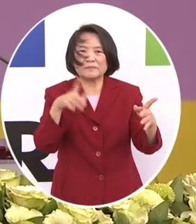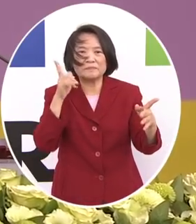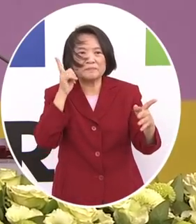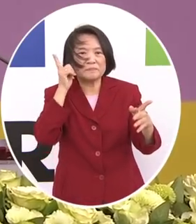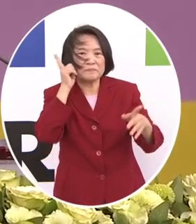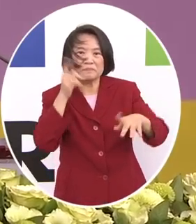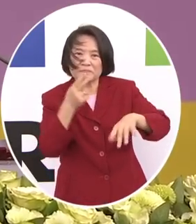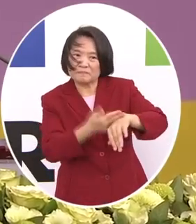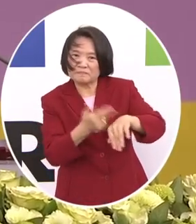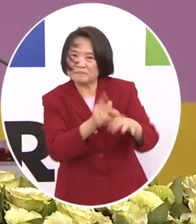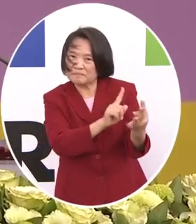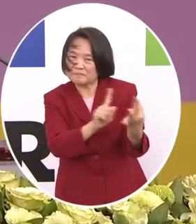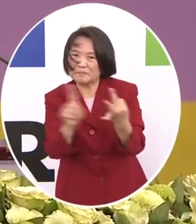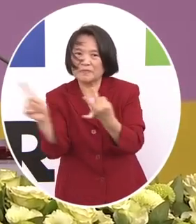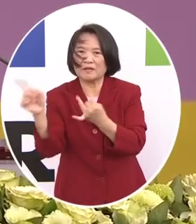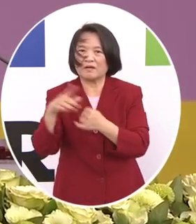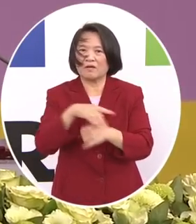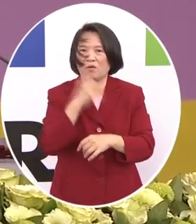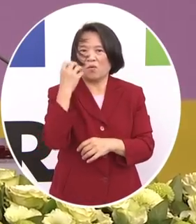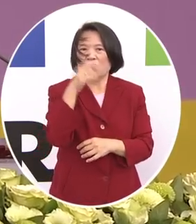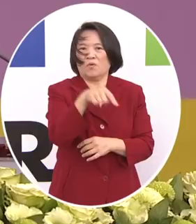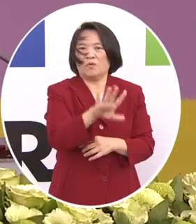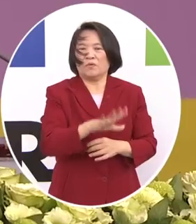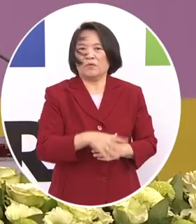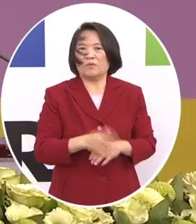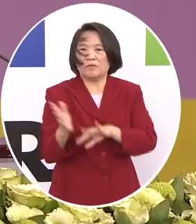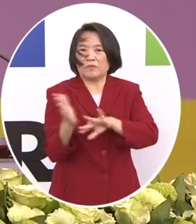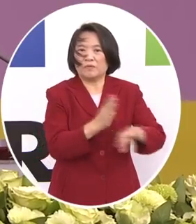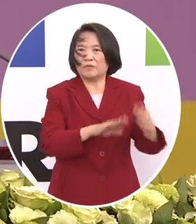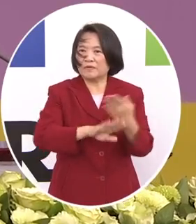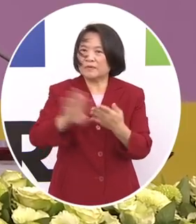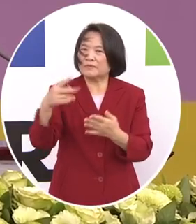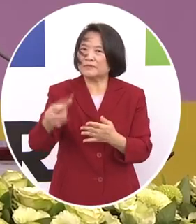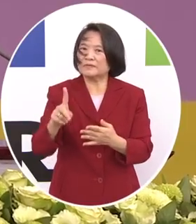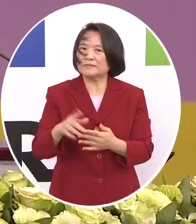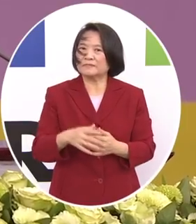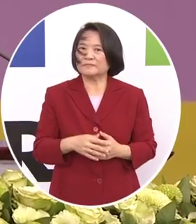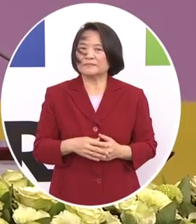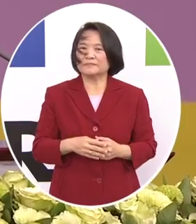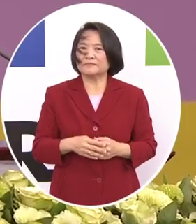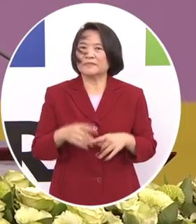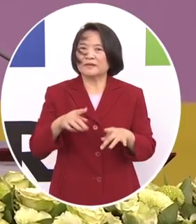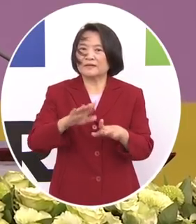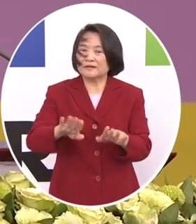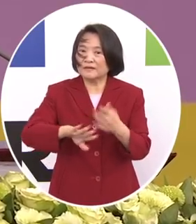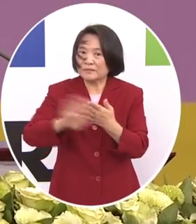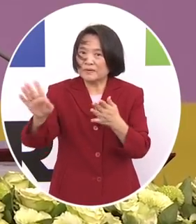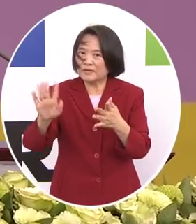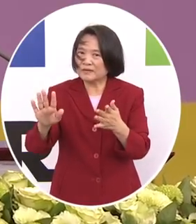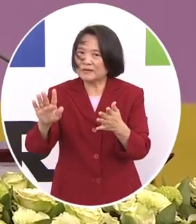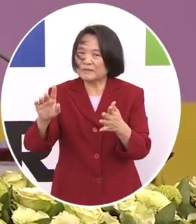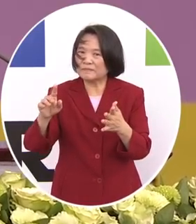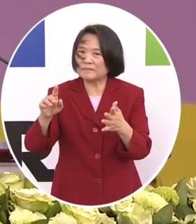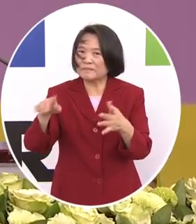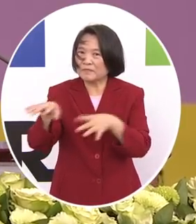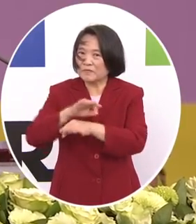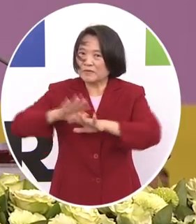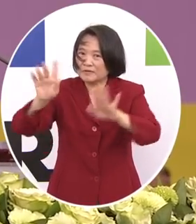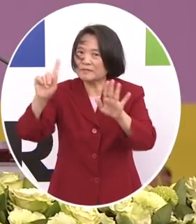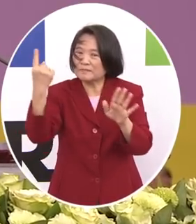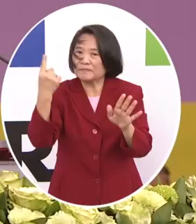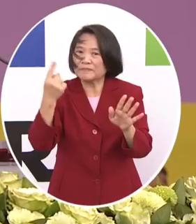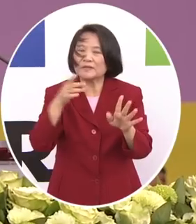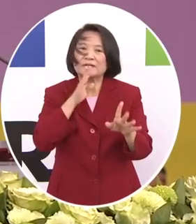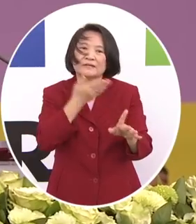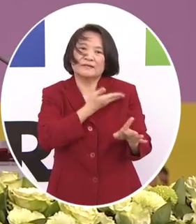准。另外，飞鹤家园的目标也确立了绿能发展的蓝图，并吸引国际离